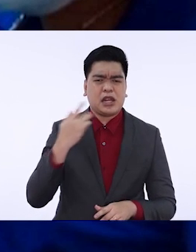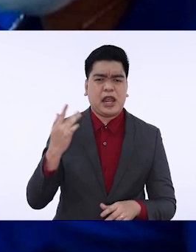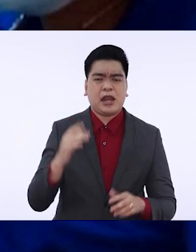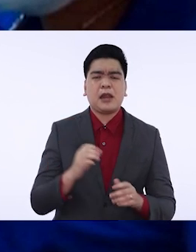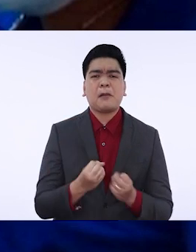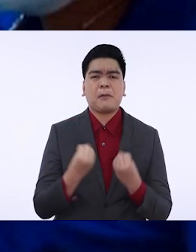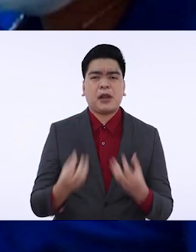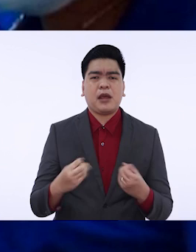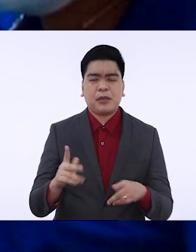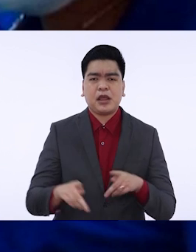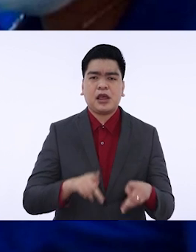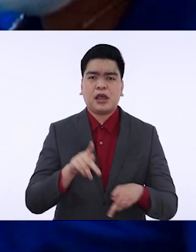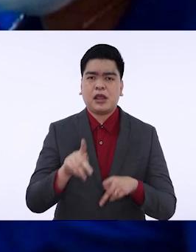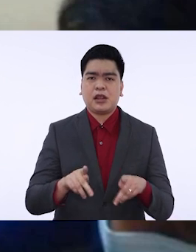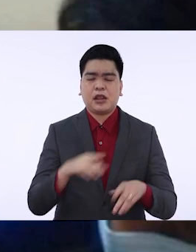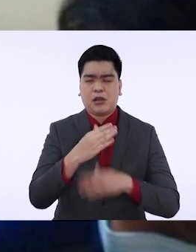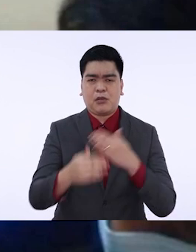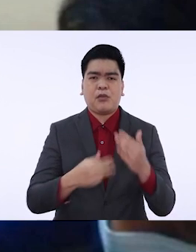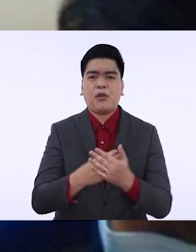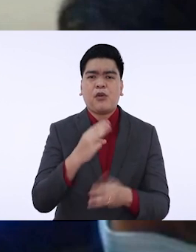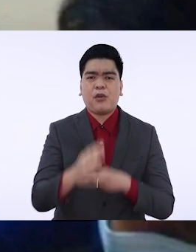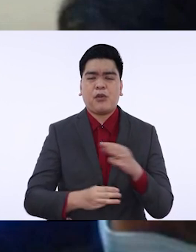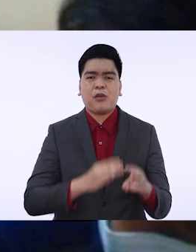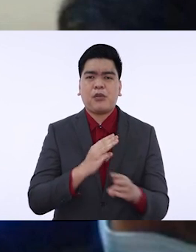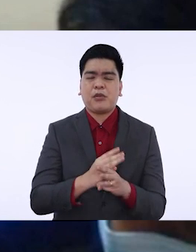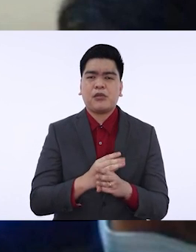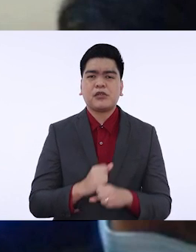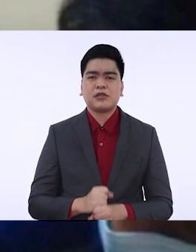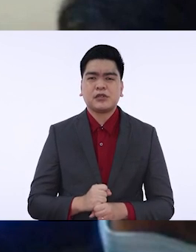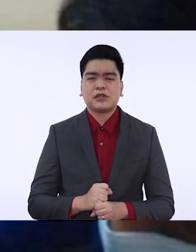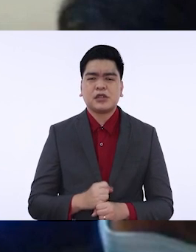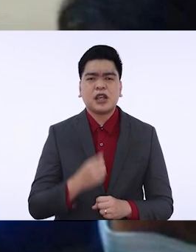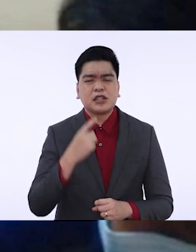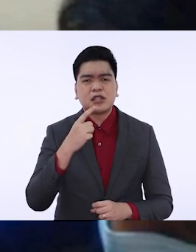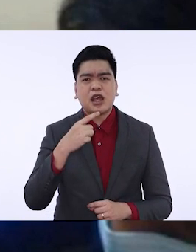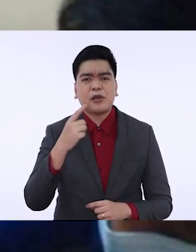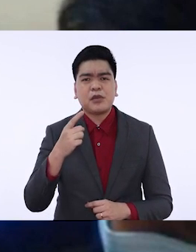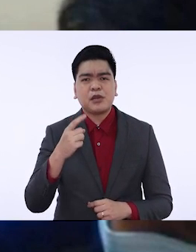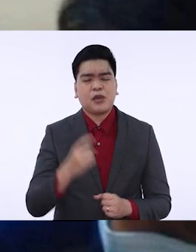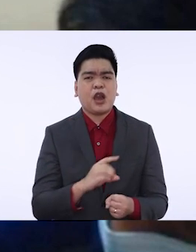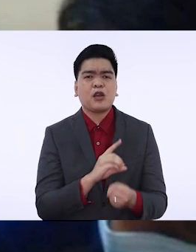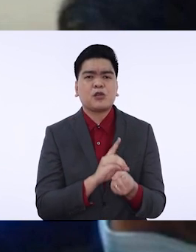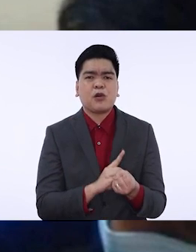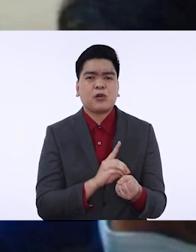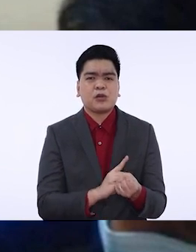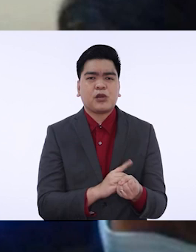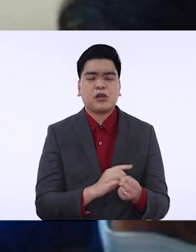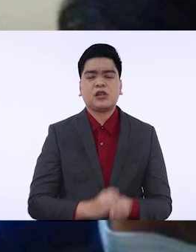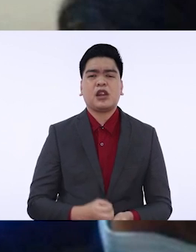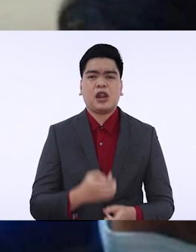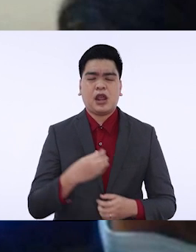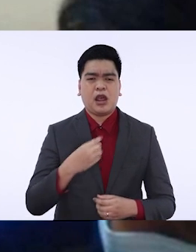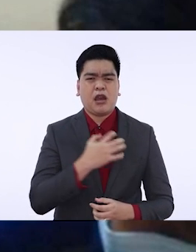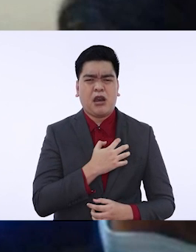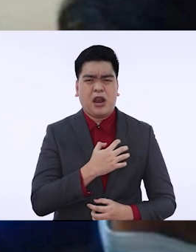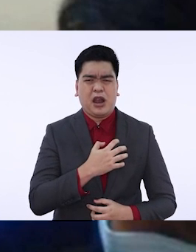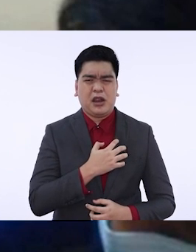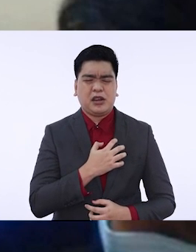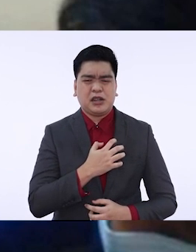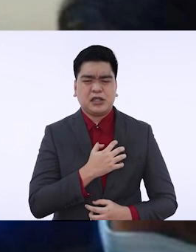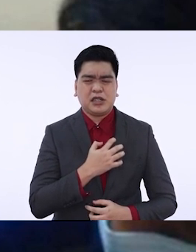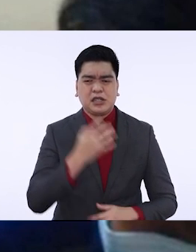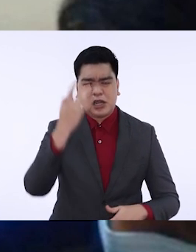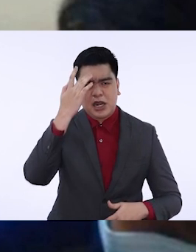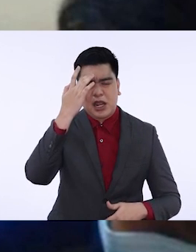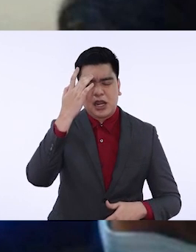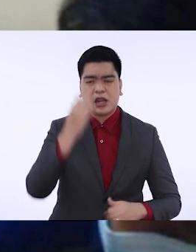sa Pilipinas kundi sa iba't ibang panig ng mundo. Sinasabi pa ng mga eksperto na ang heart attack ay isang traidor na